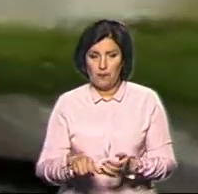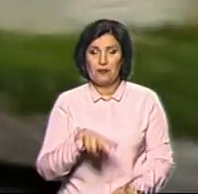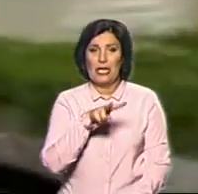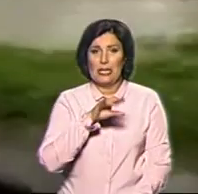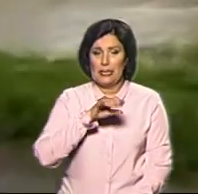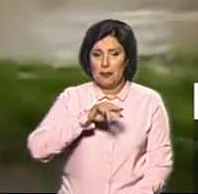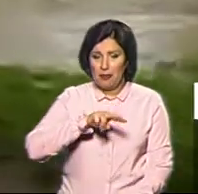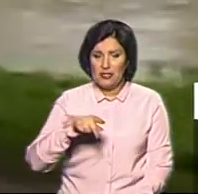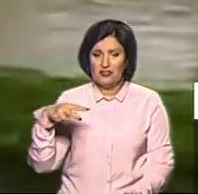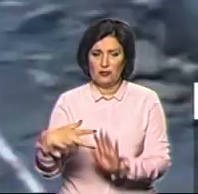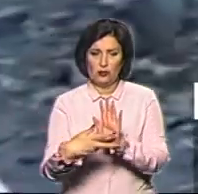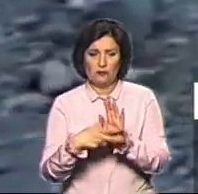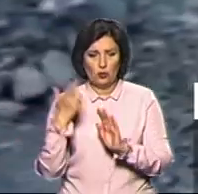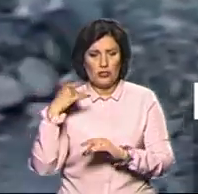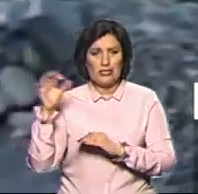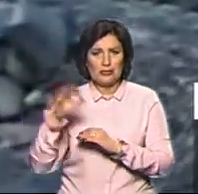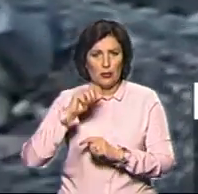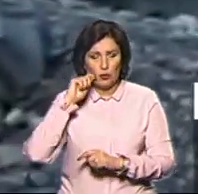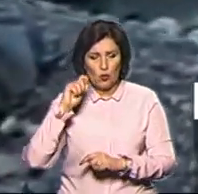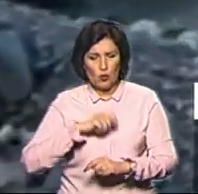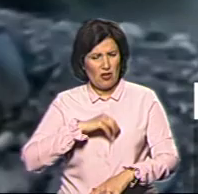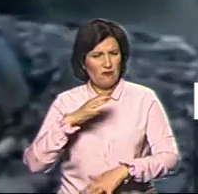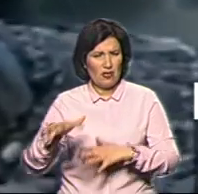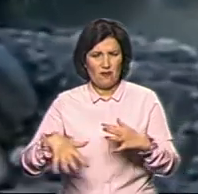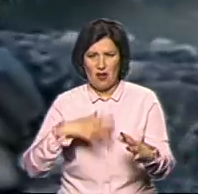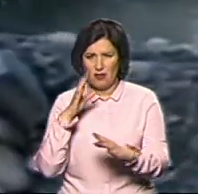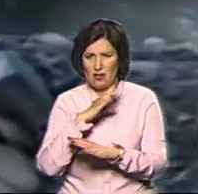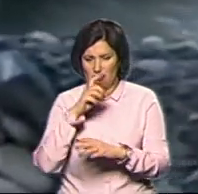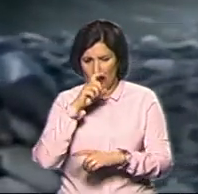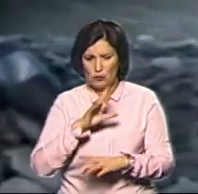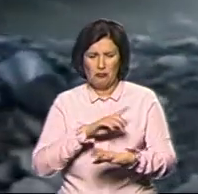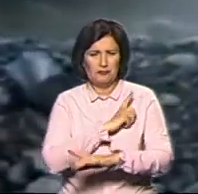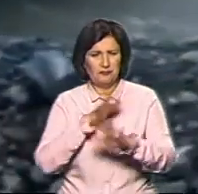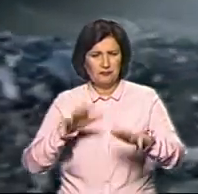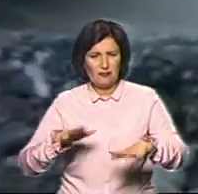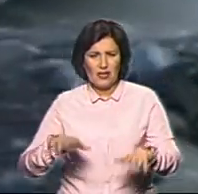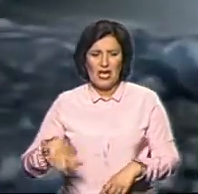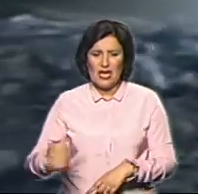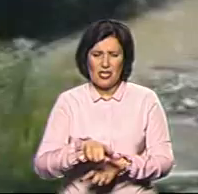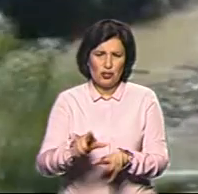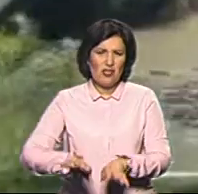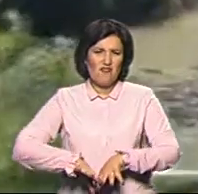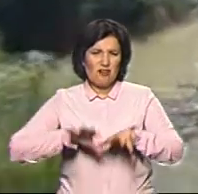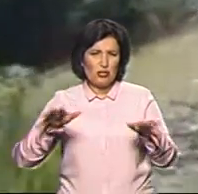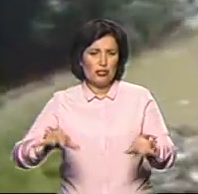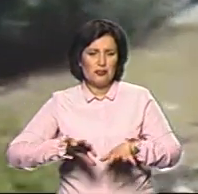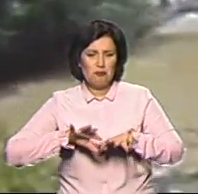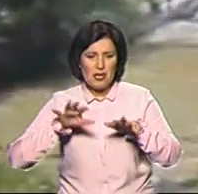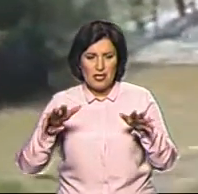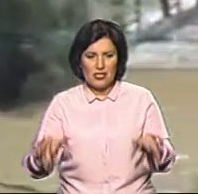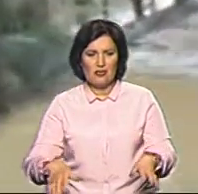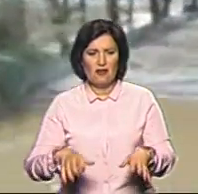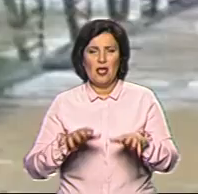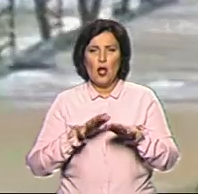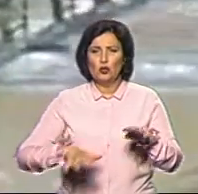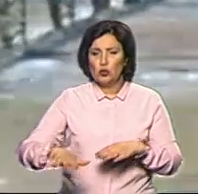Липень 2008-го. Тоді на заході України вирувала негода. Після сильних дощів річки регіону вийшли з берегів. Зоною